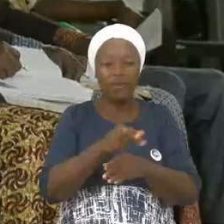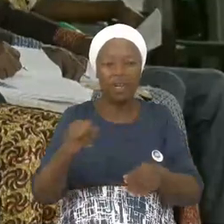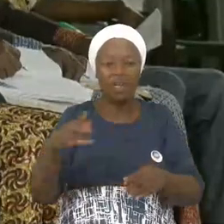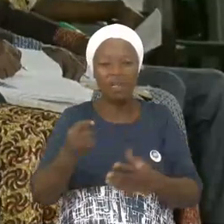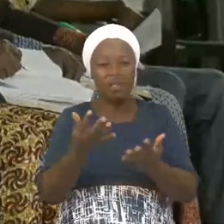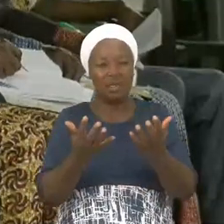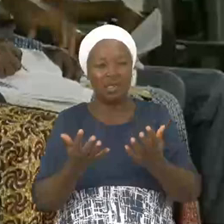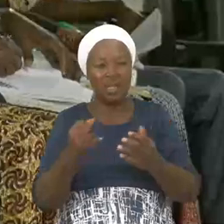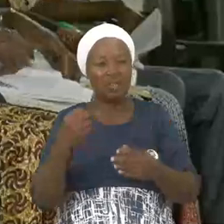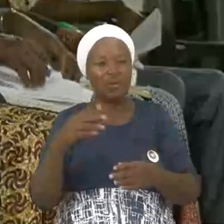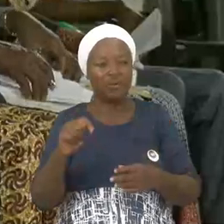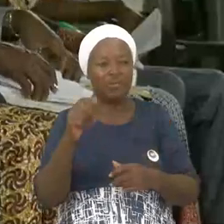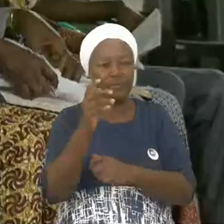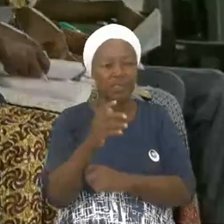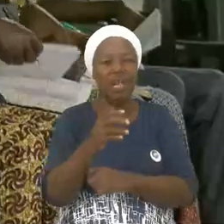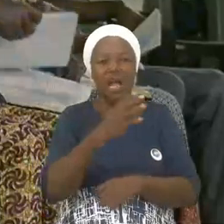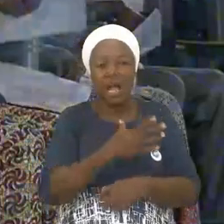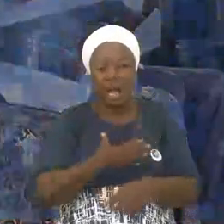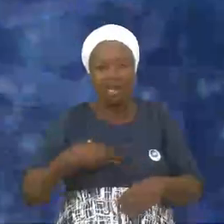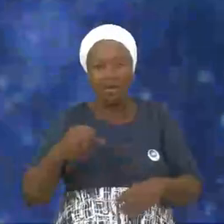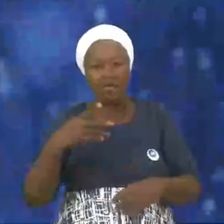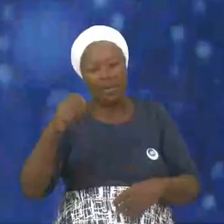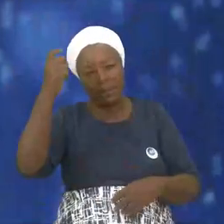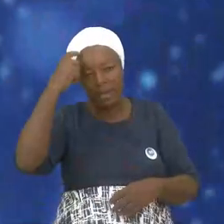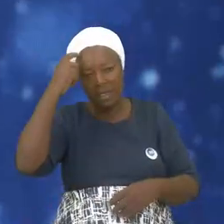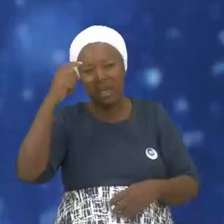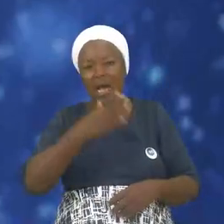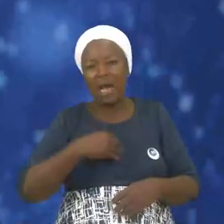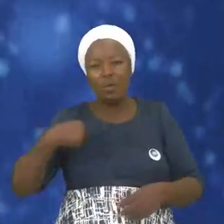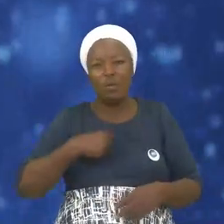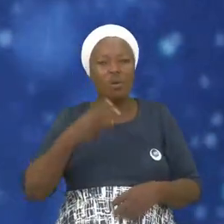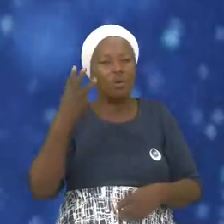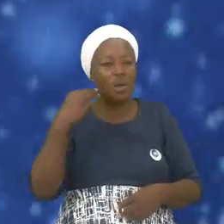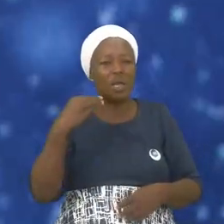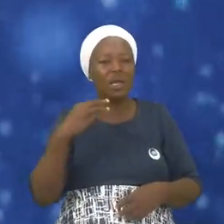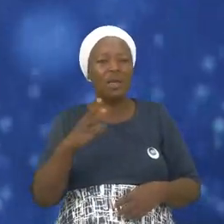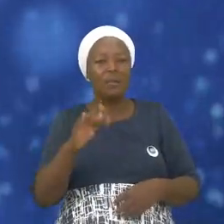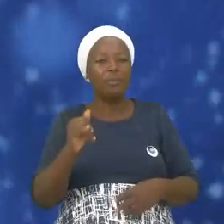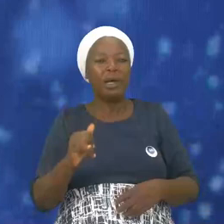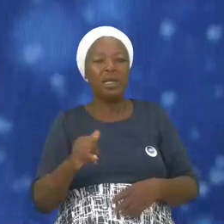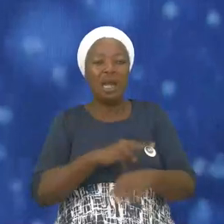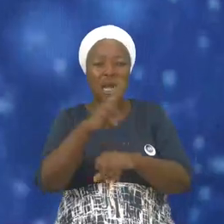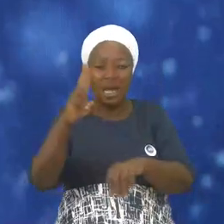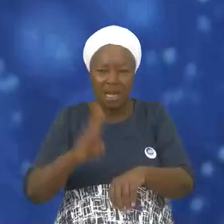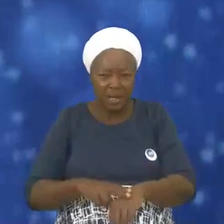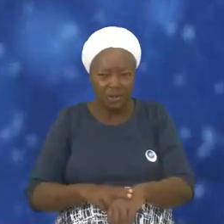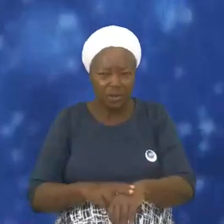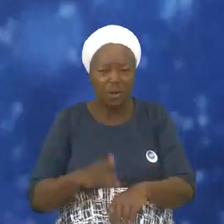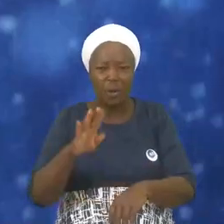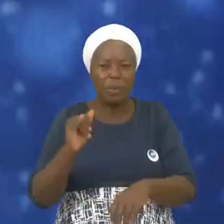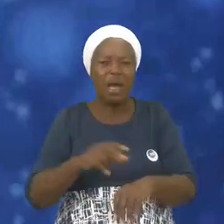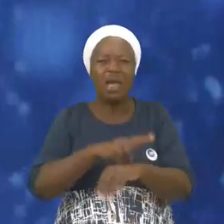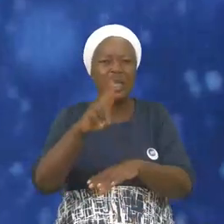les convoitises de notre chair, accomplissant les volontés de la chair et de nos pensées, et nous